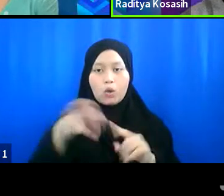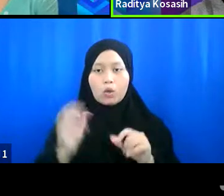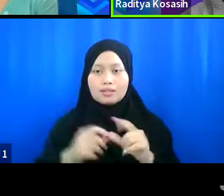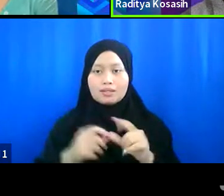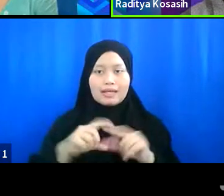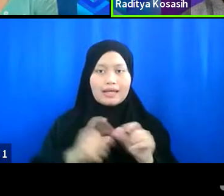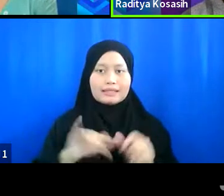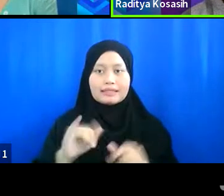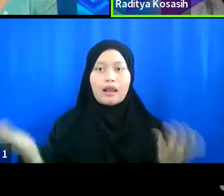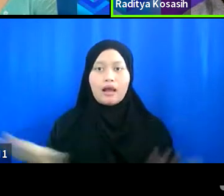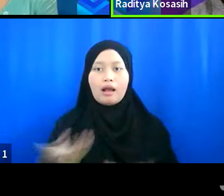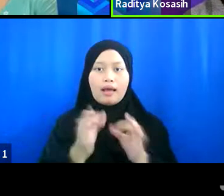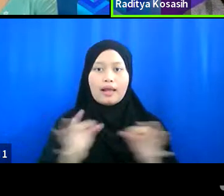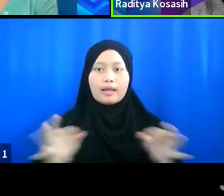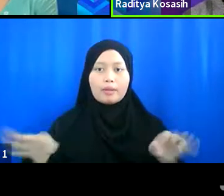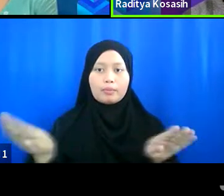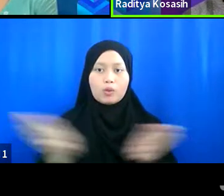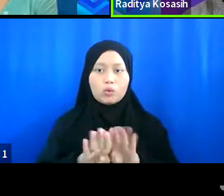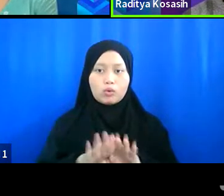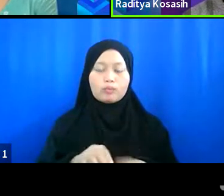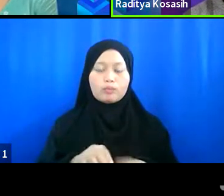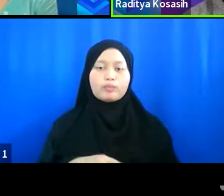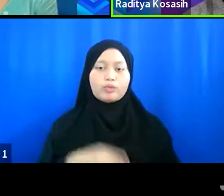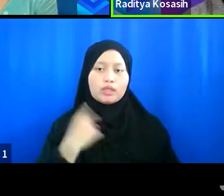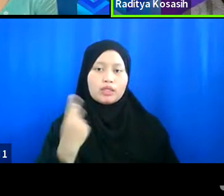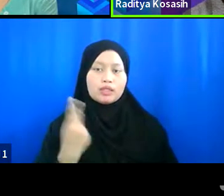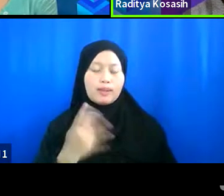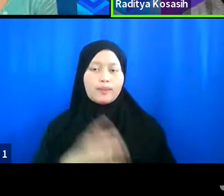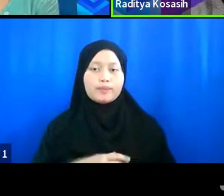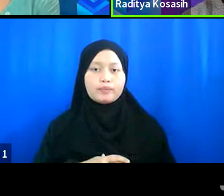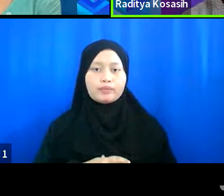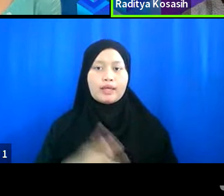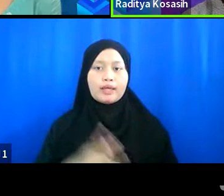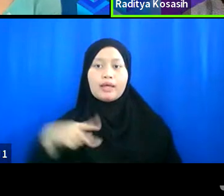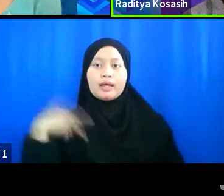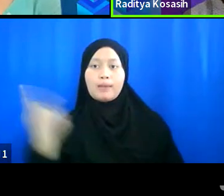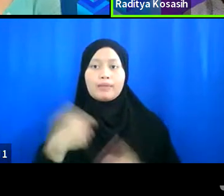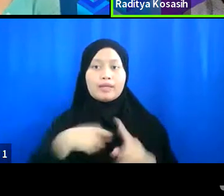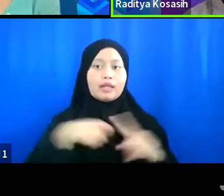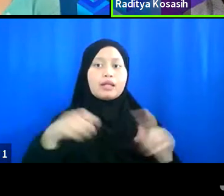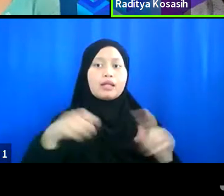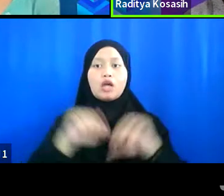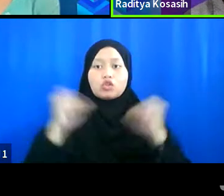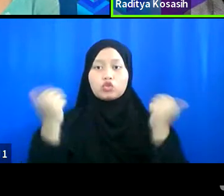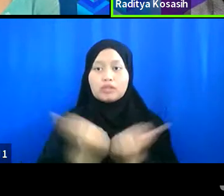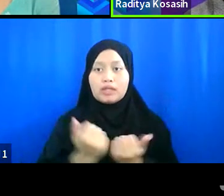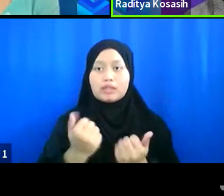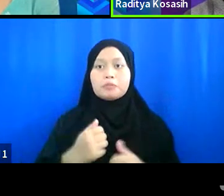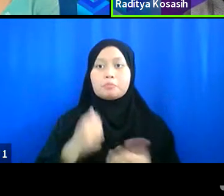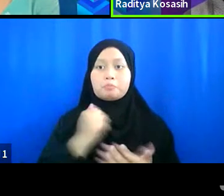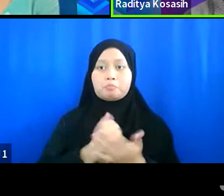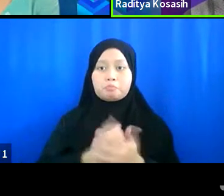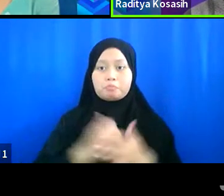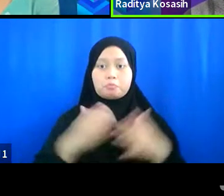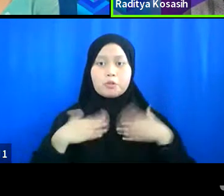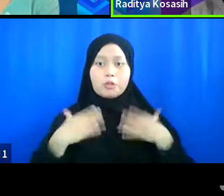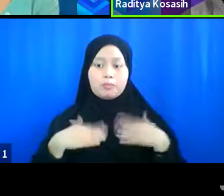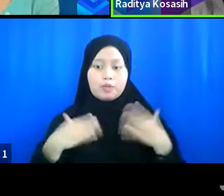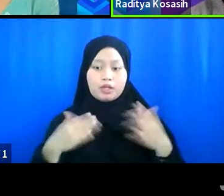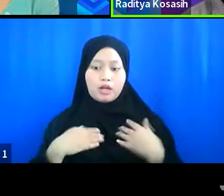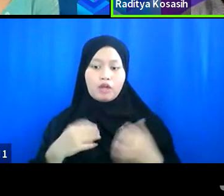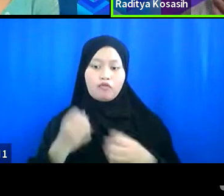Iraha Terima kasih Mbak Farah Oh iya kami dari asosiasi tentunya sangat gembira mendengar update dari